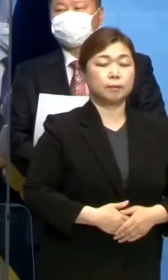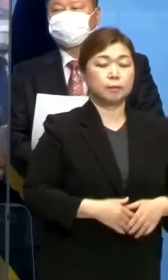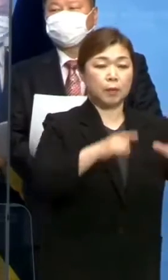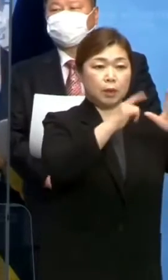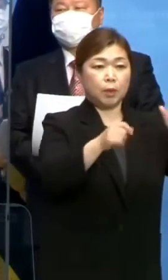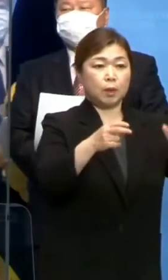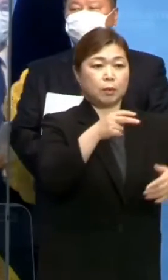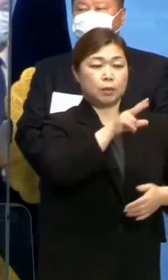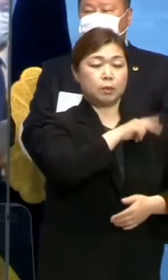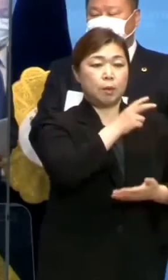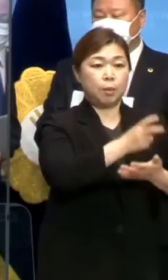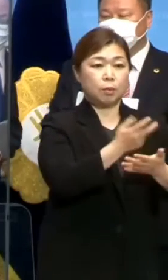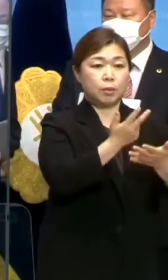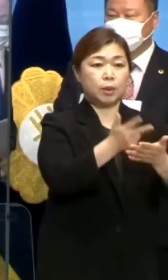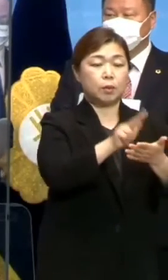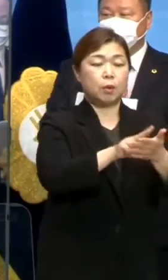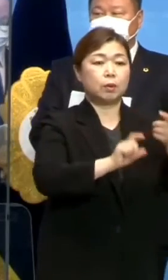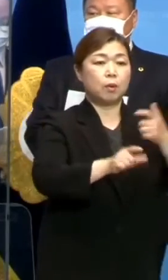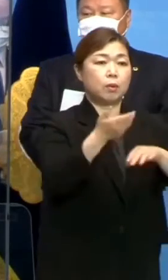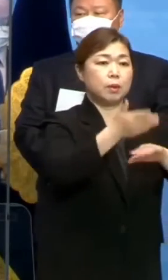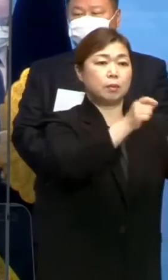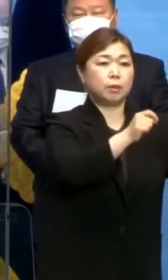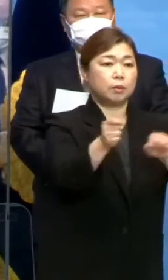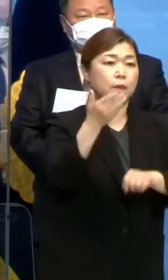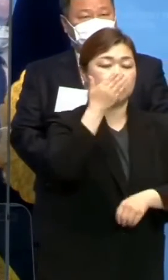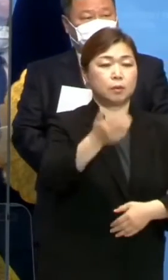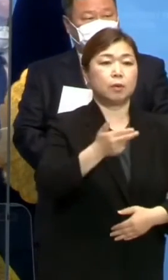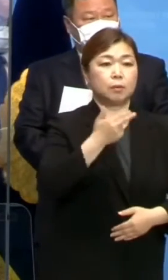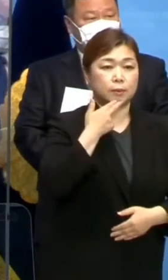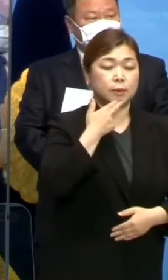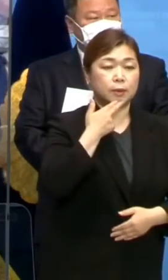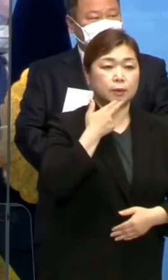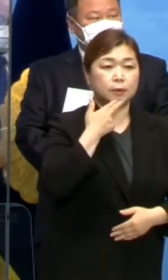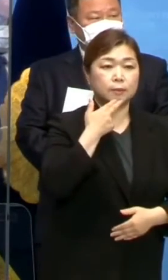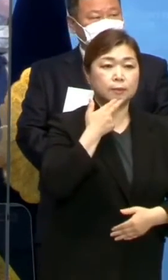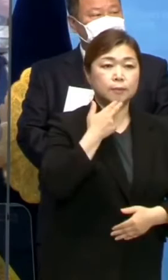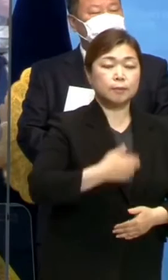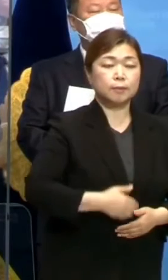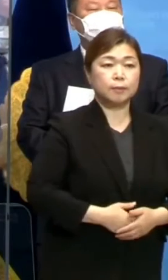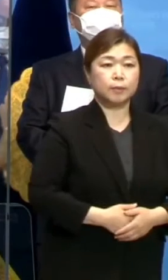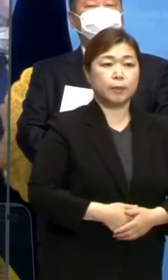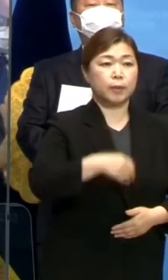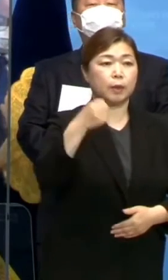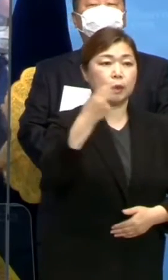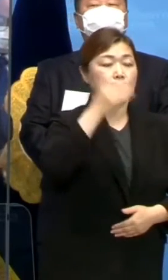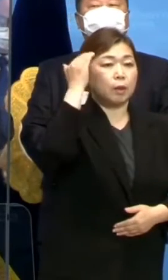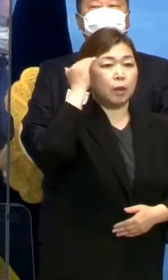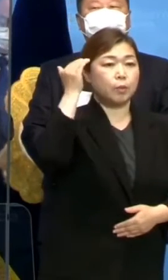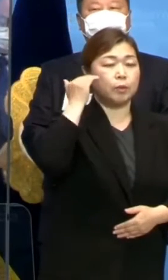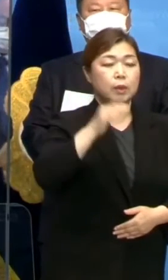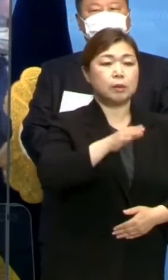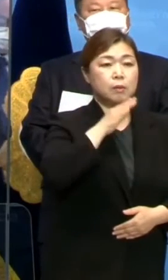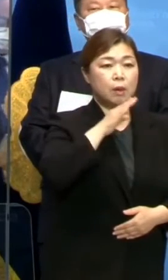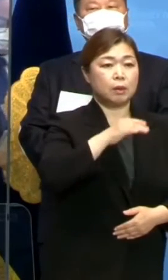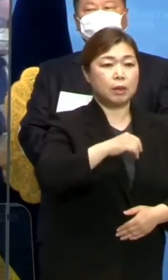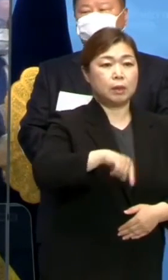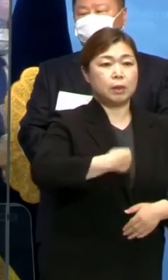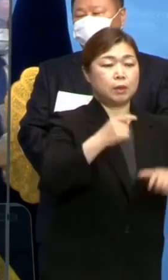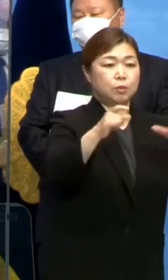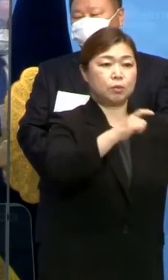지방의회 법 제정은 이제 더 이상 미룰 수 없는 시대적 과제입니다 또한 대한민국이 진정한 자치